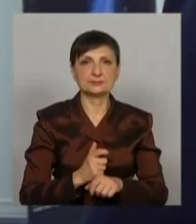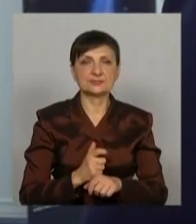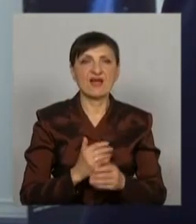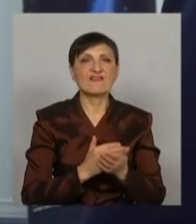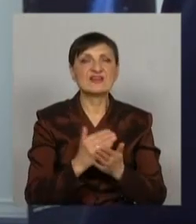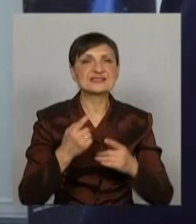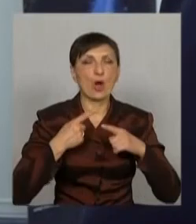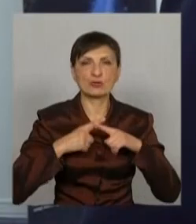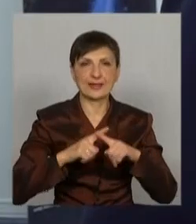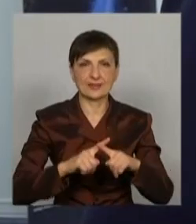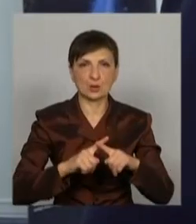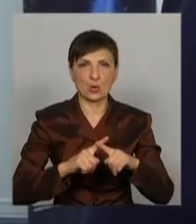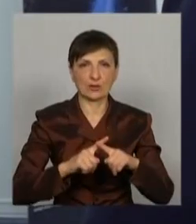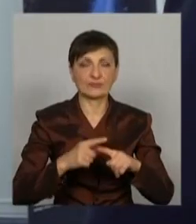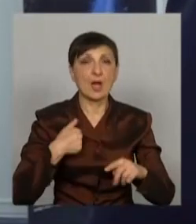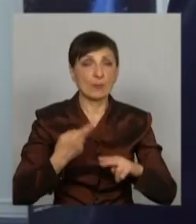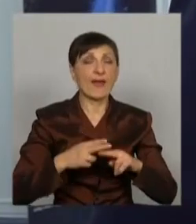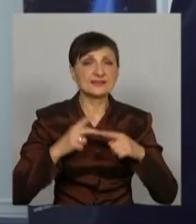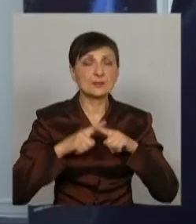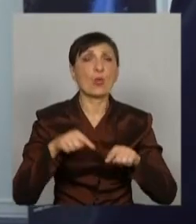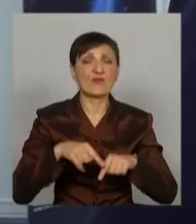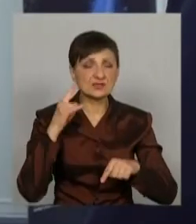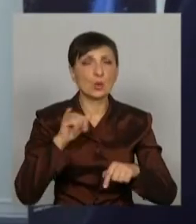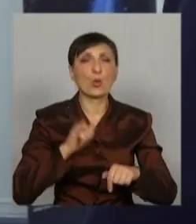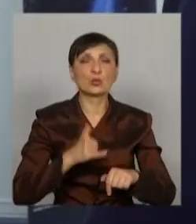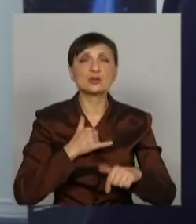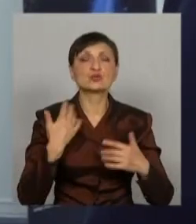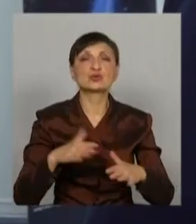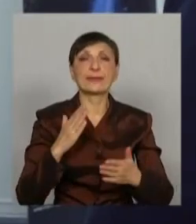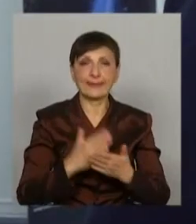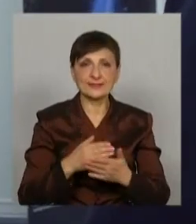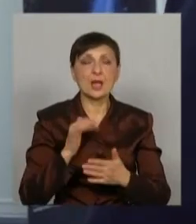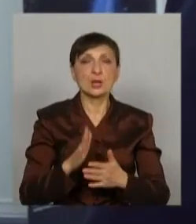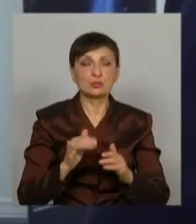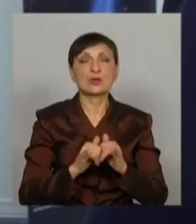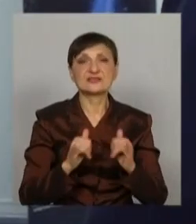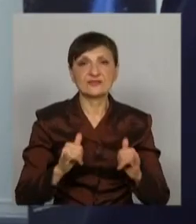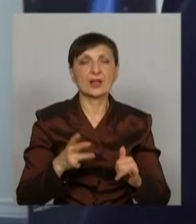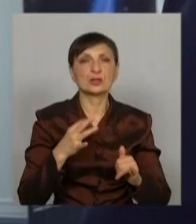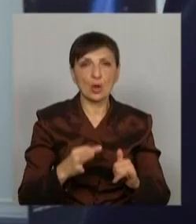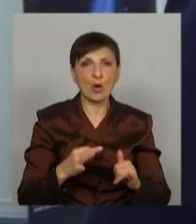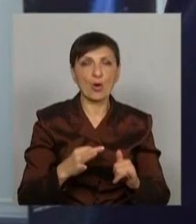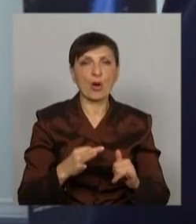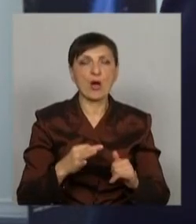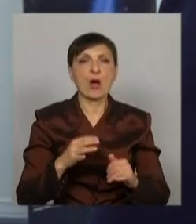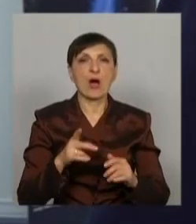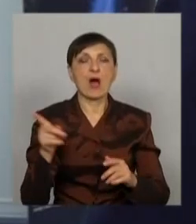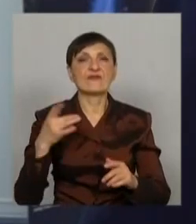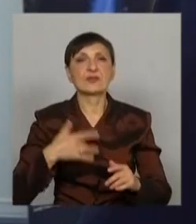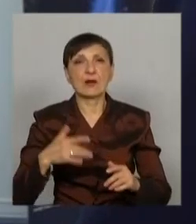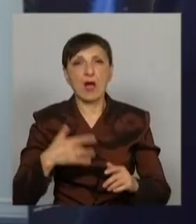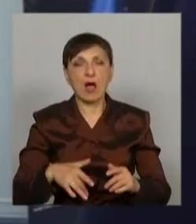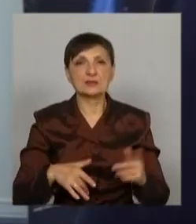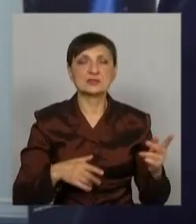высокотехнологично но эти технологии уже пришли в казахстан и они будут бурно развиваются но от не развиваться 2 другие развивается